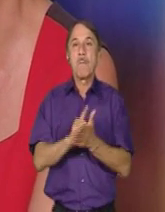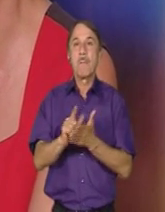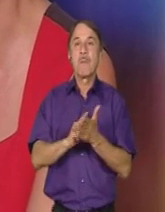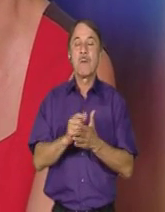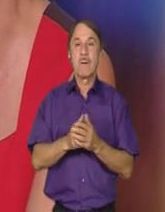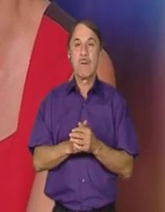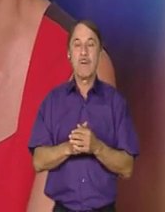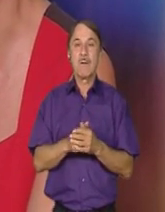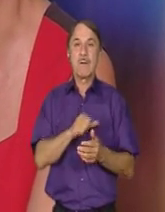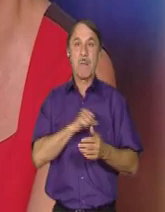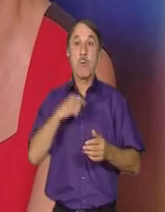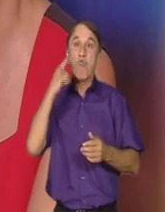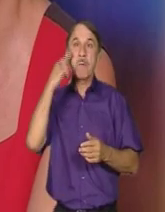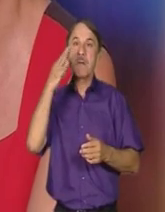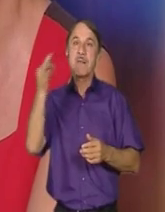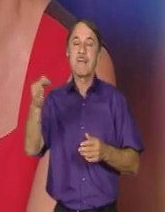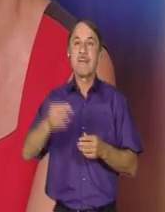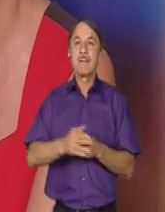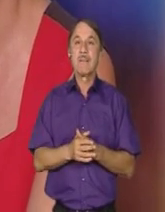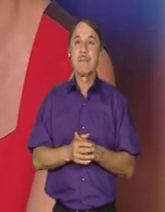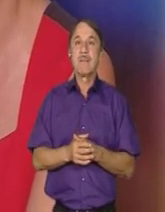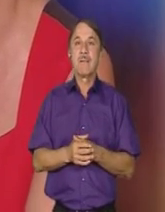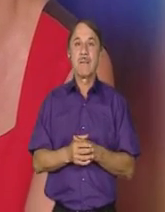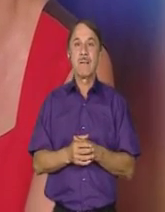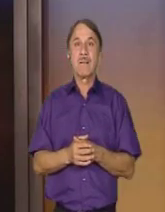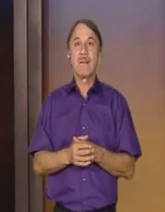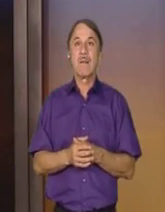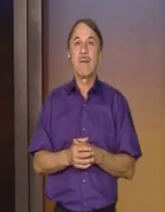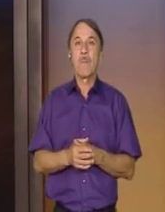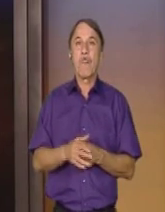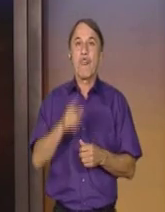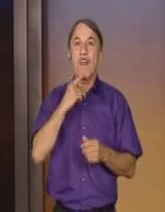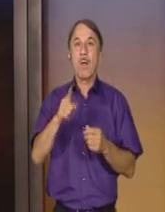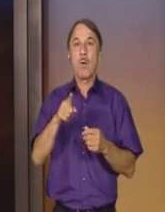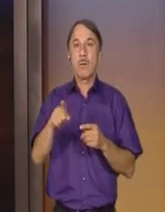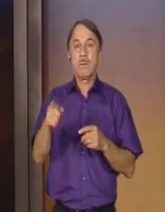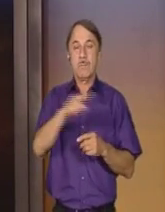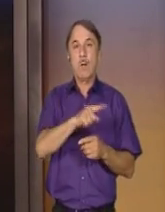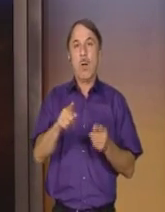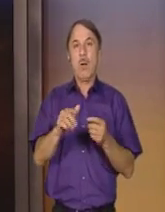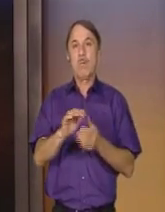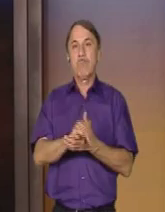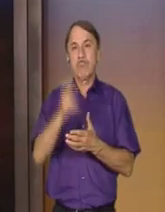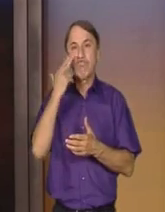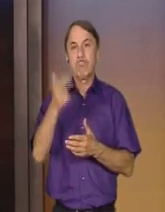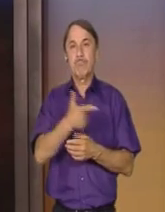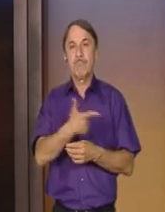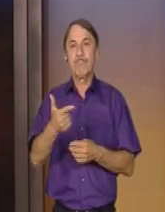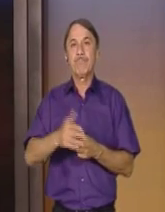da uživamo u lepoj muzici. Da vam kažem za Matinu ovu knjigu i prethodnu.